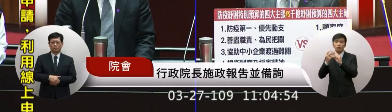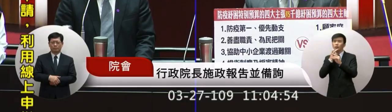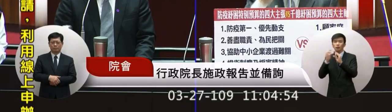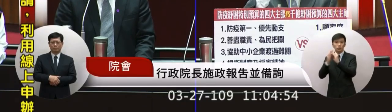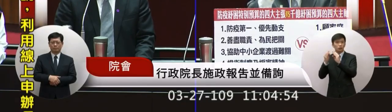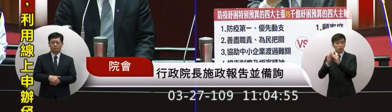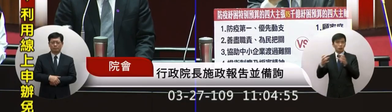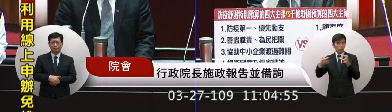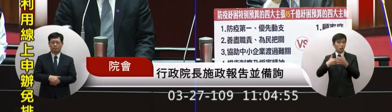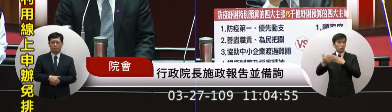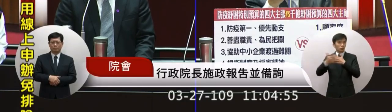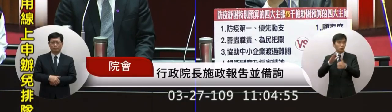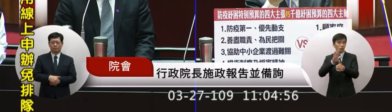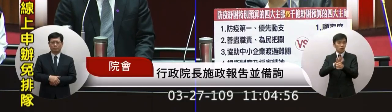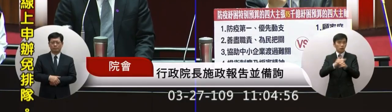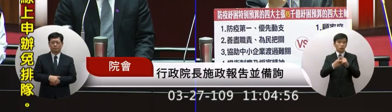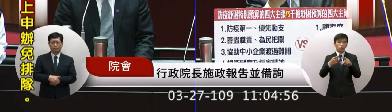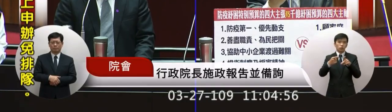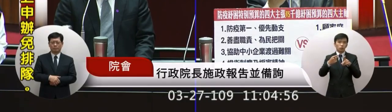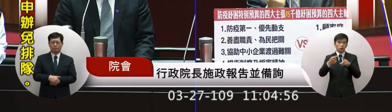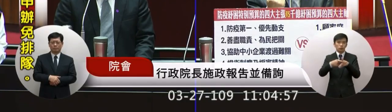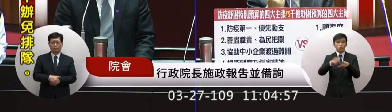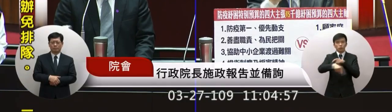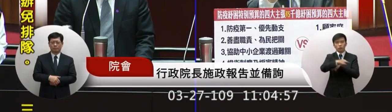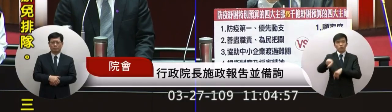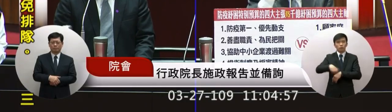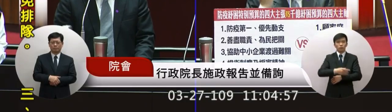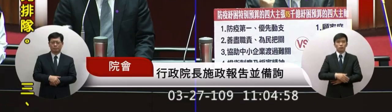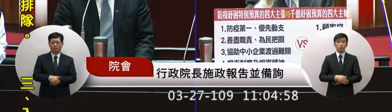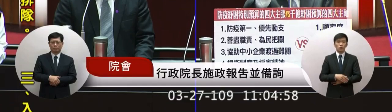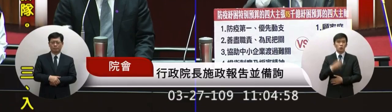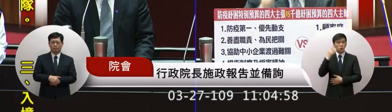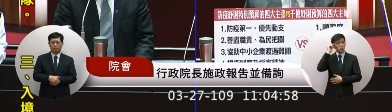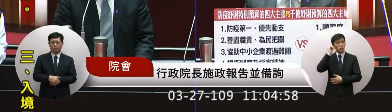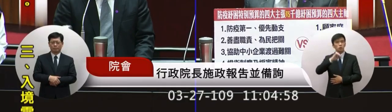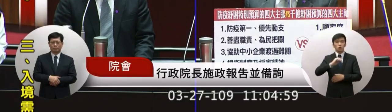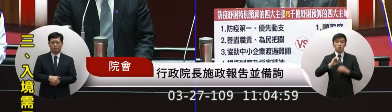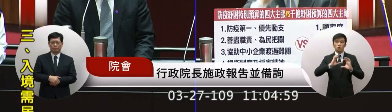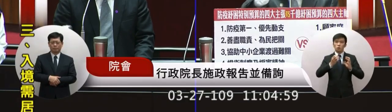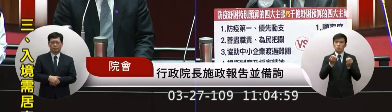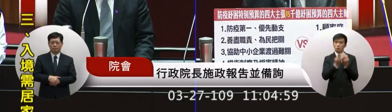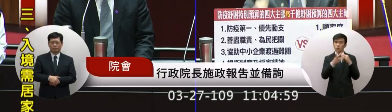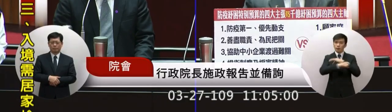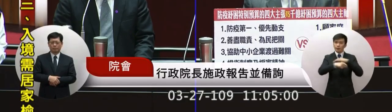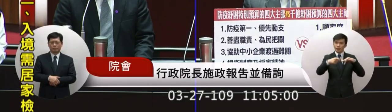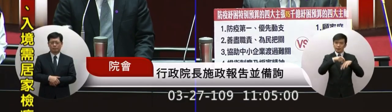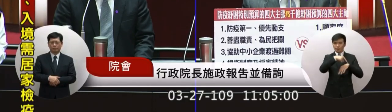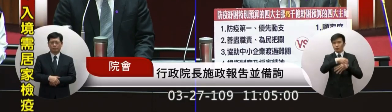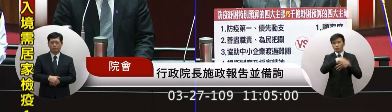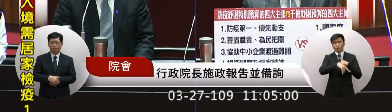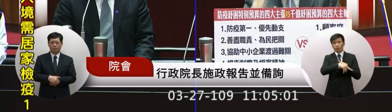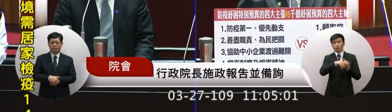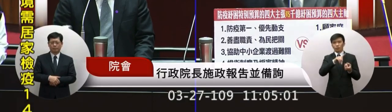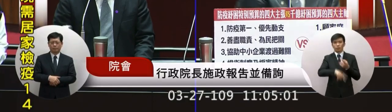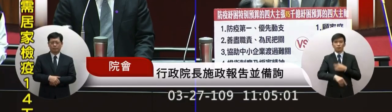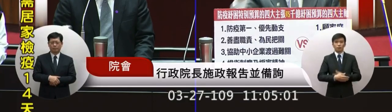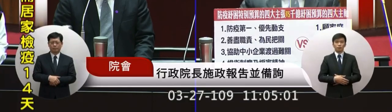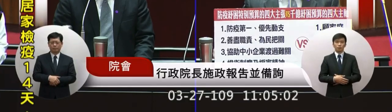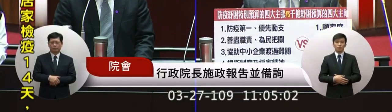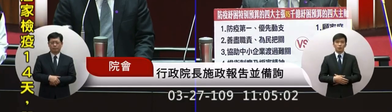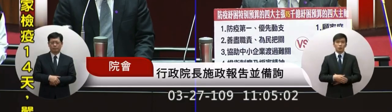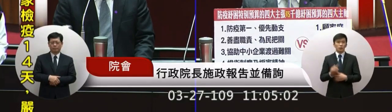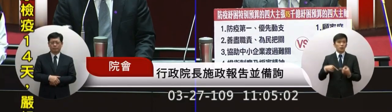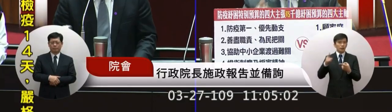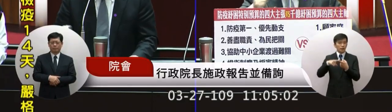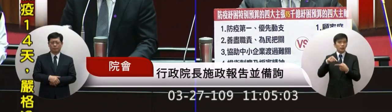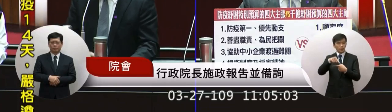业，刚好我们落掉了国花基金，所以我特别答陈主委讲讲，你应该答，你就建议一个，你我来参加